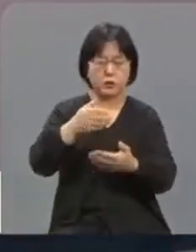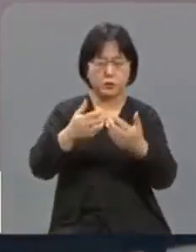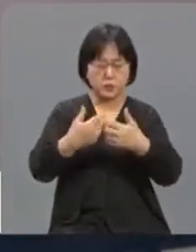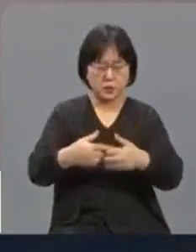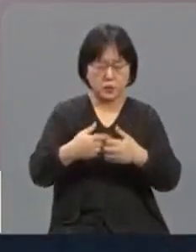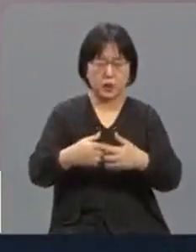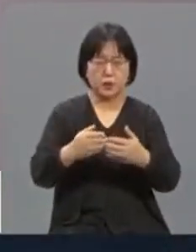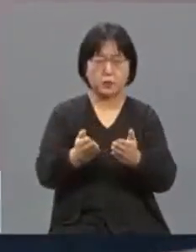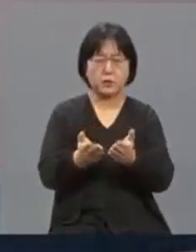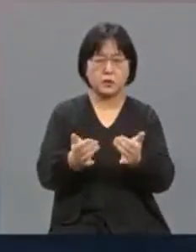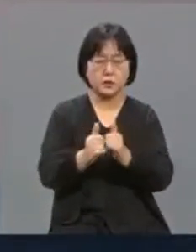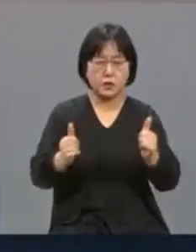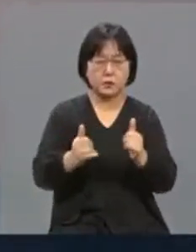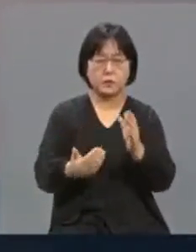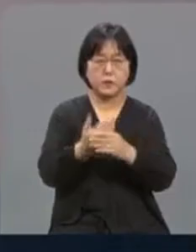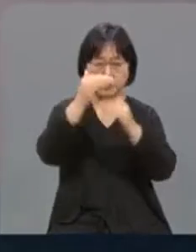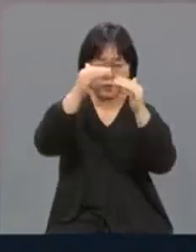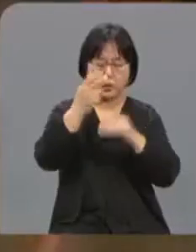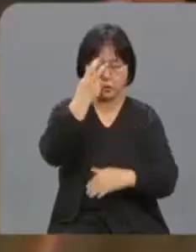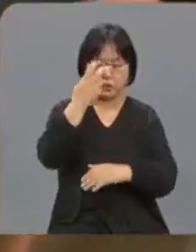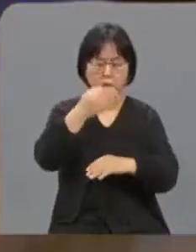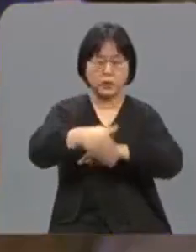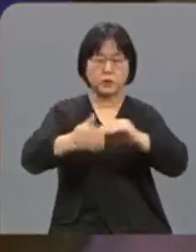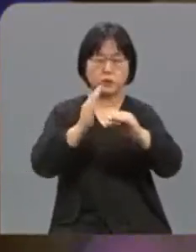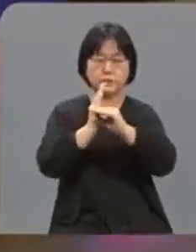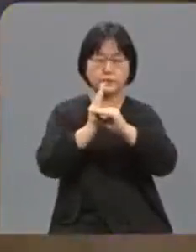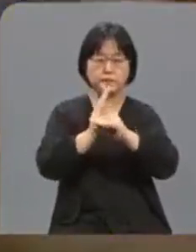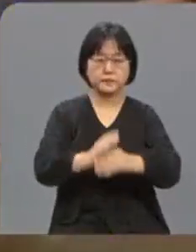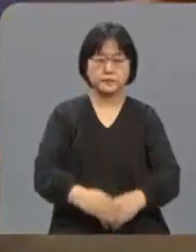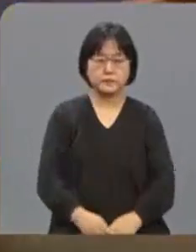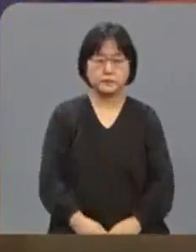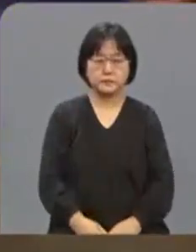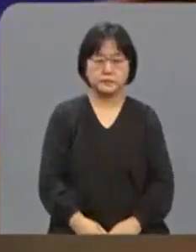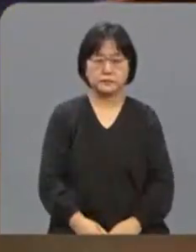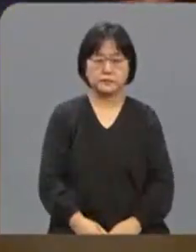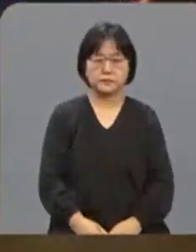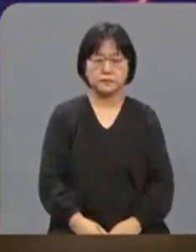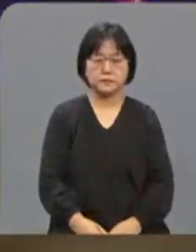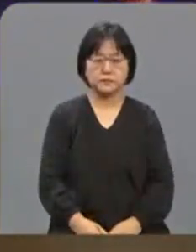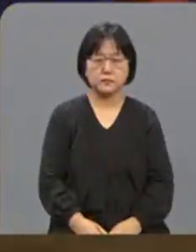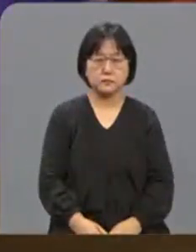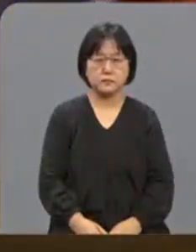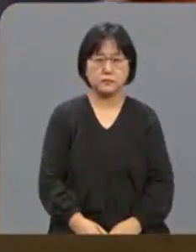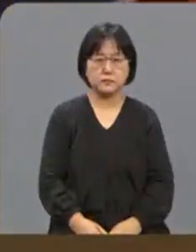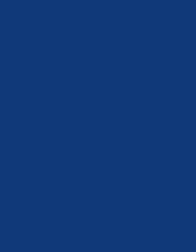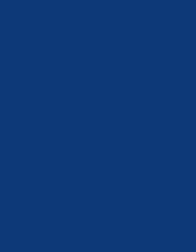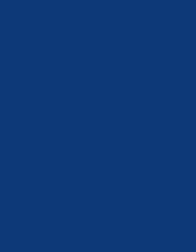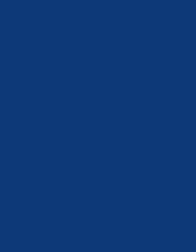등을 통해 사고 경위를 확인할 계획입니다. KBS 뉴스 박지성입니다.